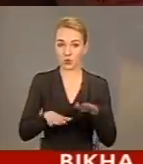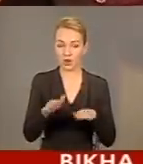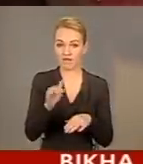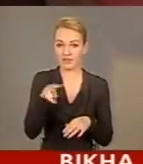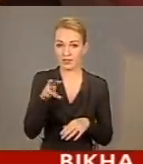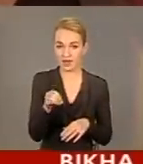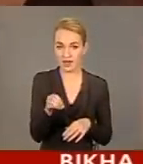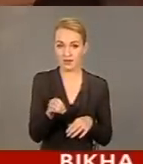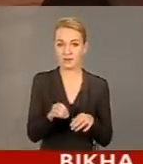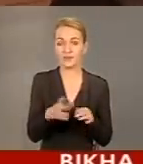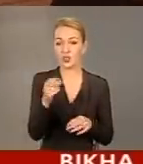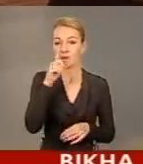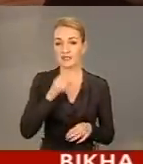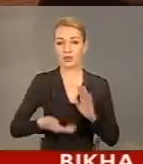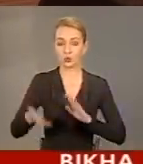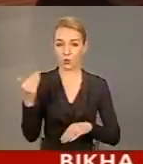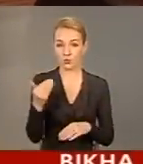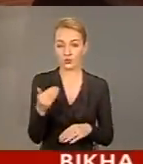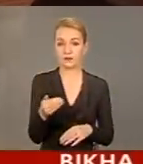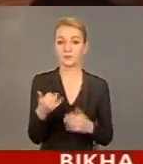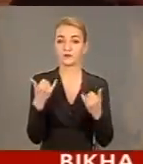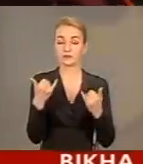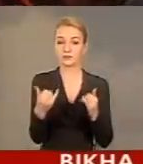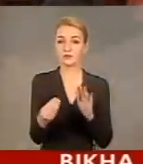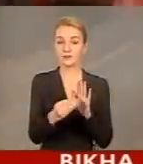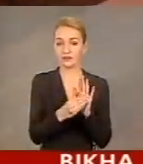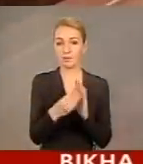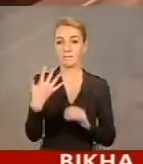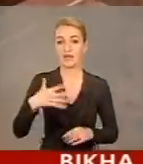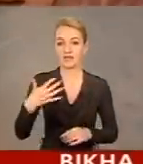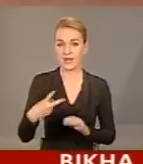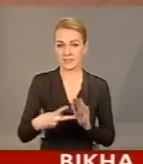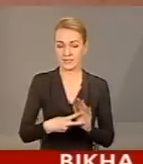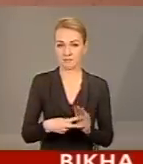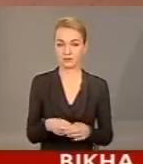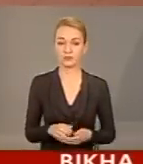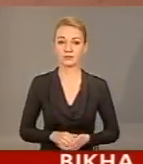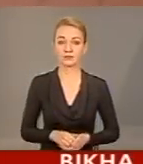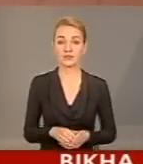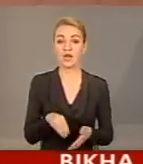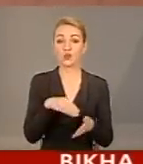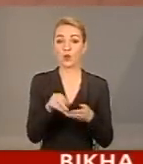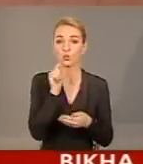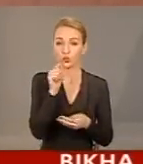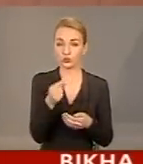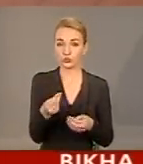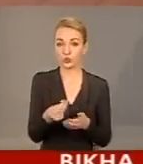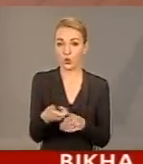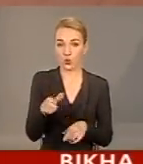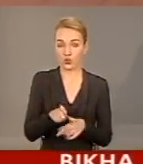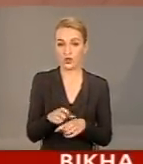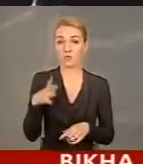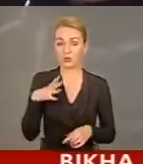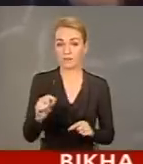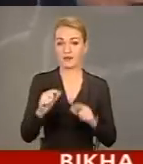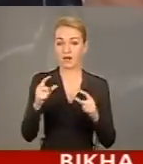ціну продавчиня правила ще місяць тому, пані Валентина хоче вже 57. Міша, як купляє курочку дорожчу. От він мусить